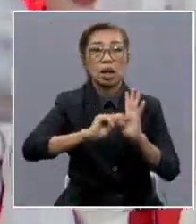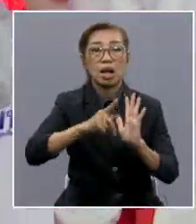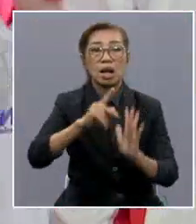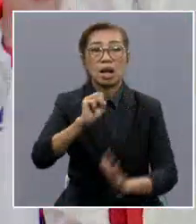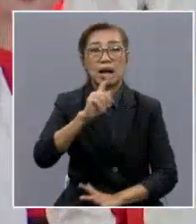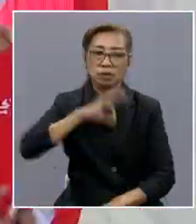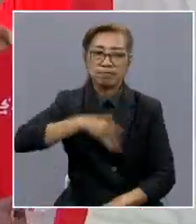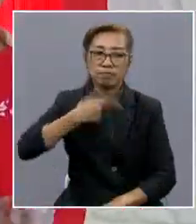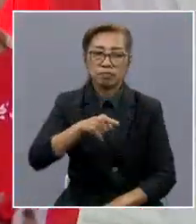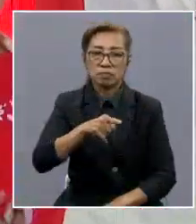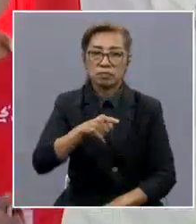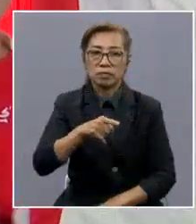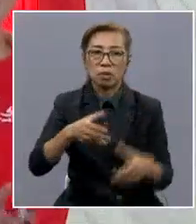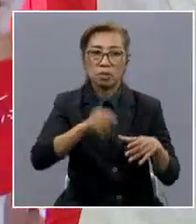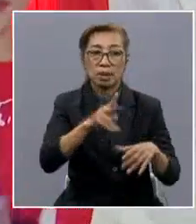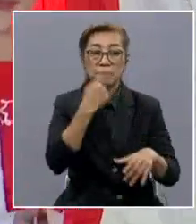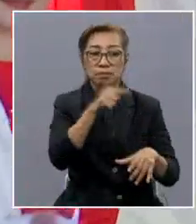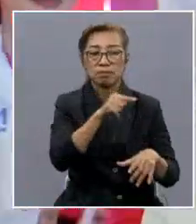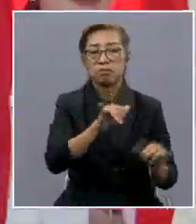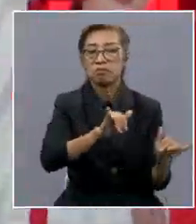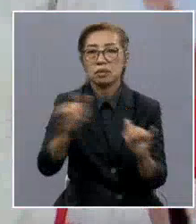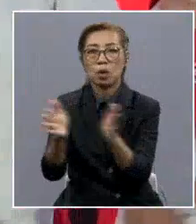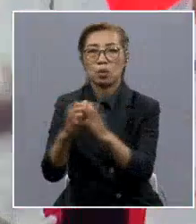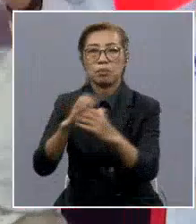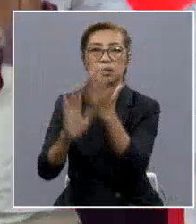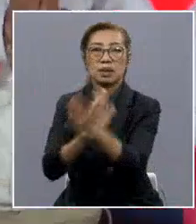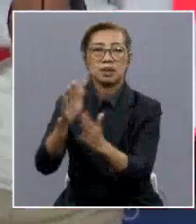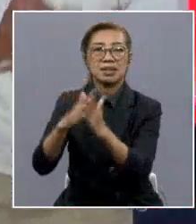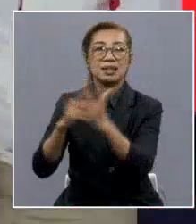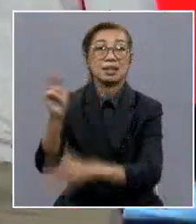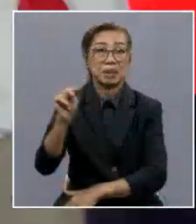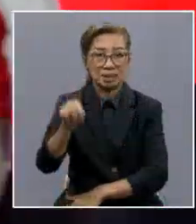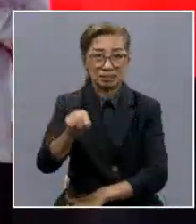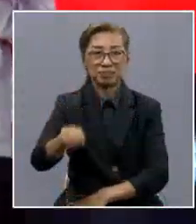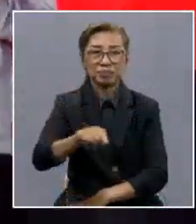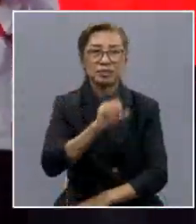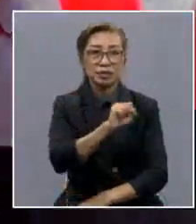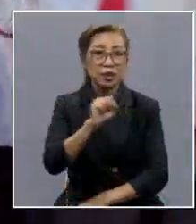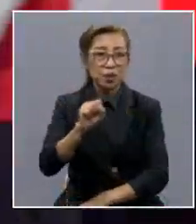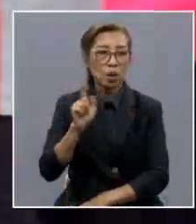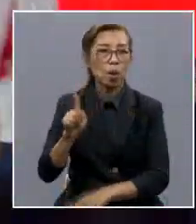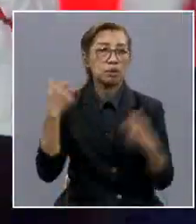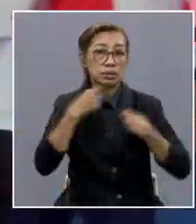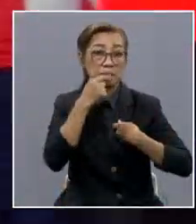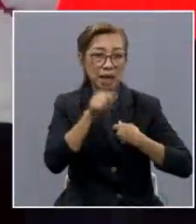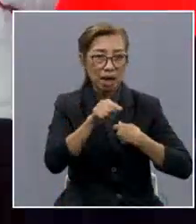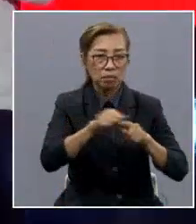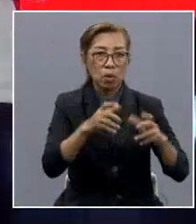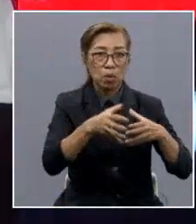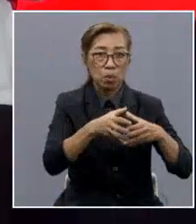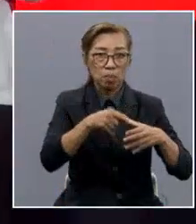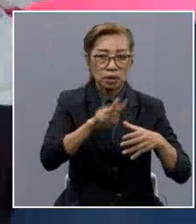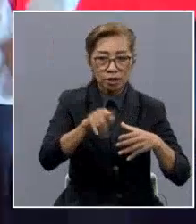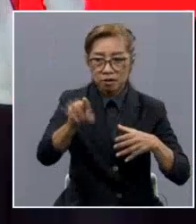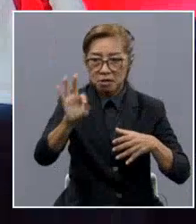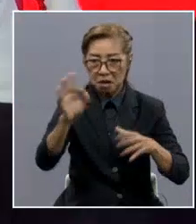จากค่ายสีแดงไปซึ่งกรณีที่ผู้สมัครสสสายเสื้อแดงถูกคัดทิ้งหรือว่าถูกกดดันให้ย้ายเขตเนี่ยนะต้องบอกเลยว่า